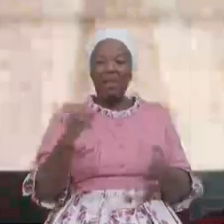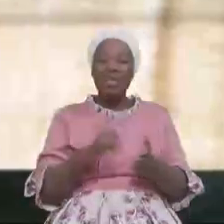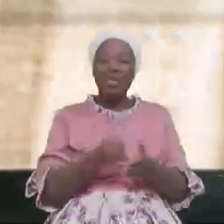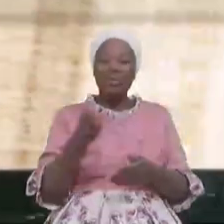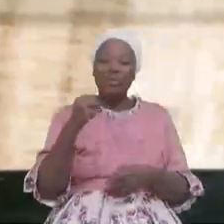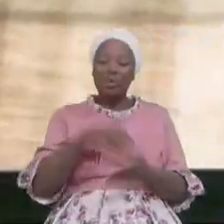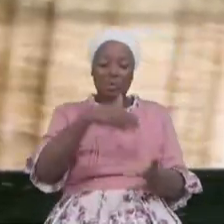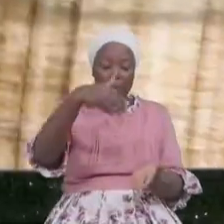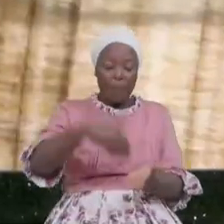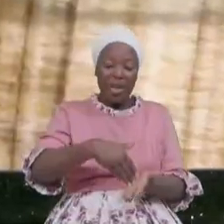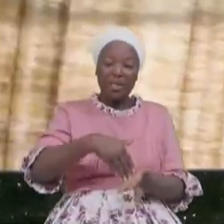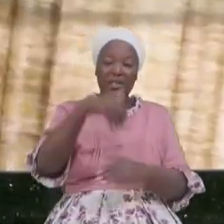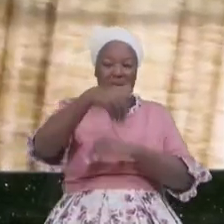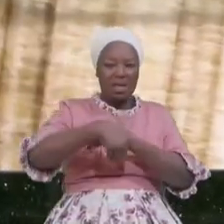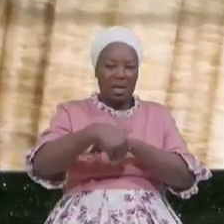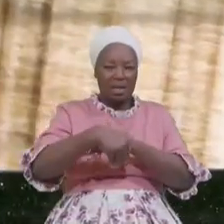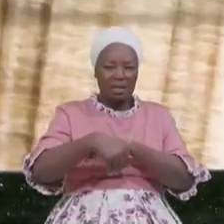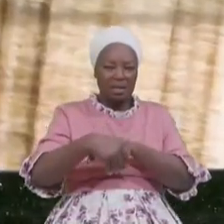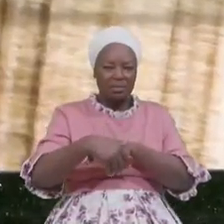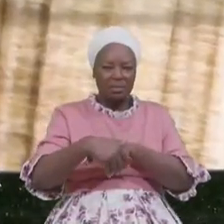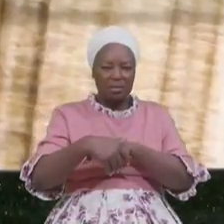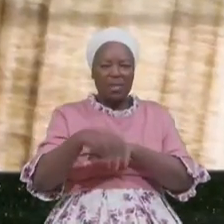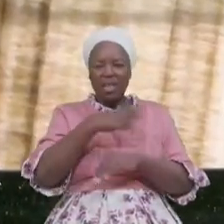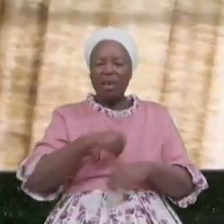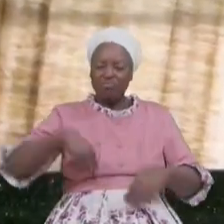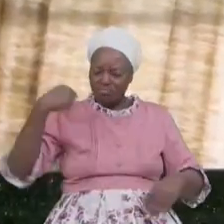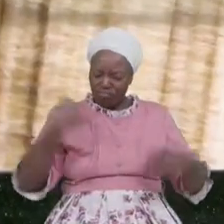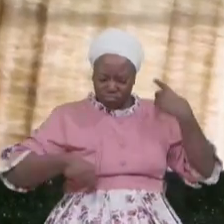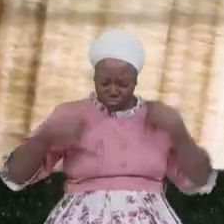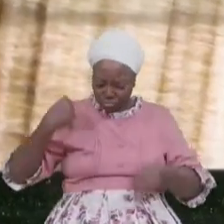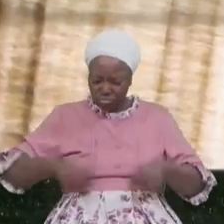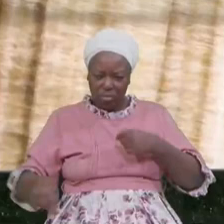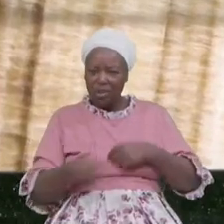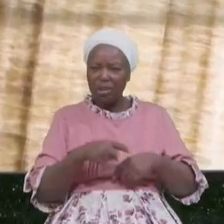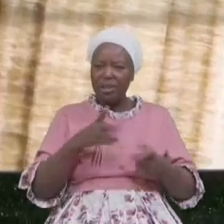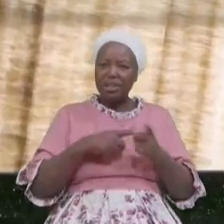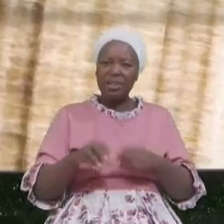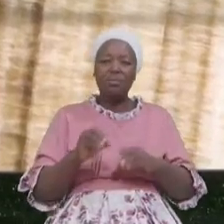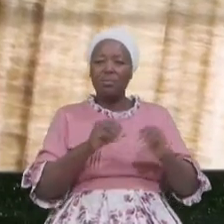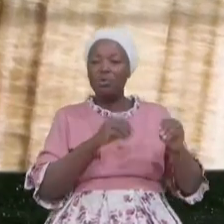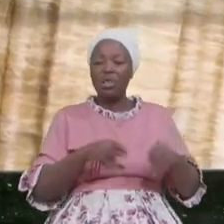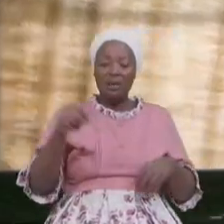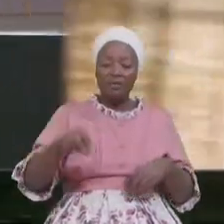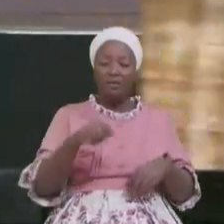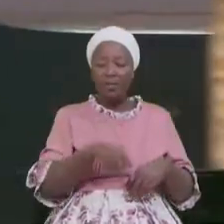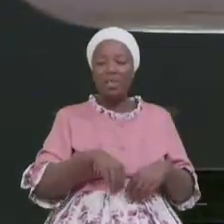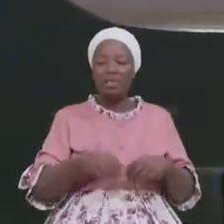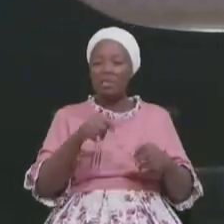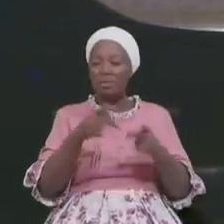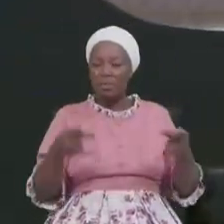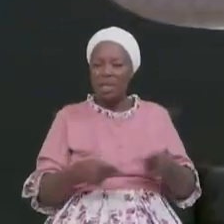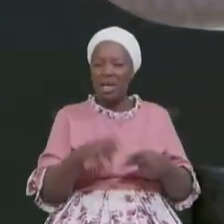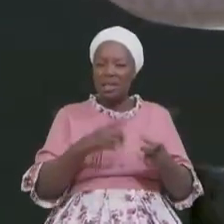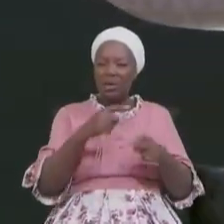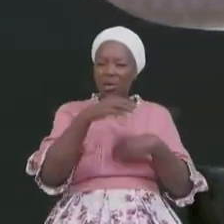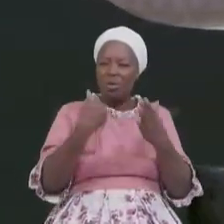nuit. On les avait battus injustement et ils ont mis les pieds dans des fers. Et la prison